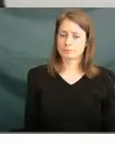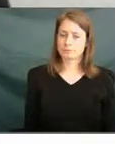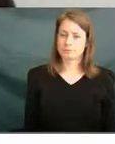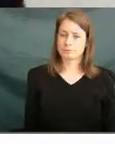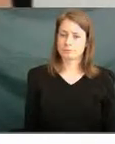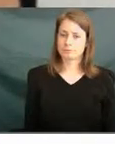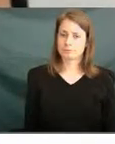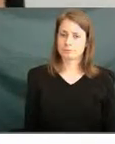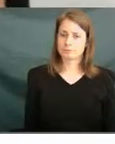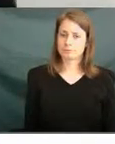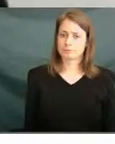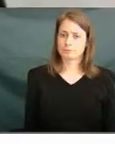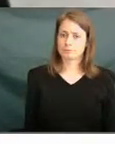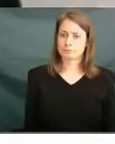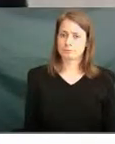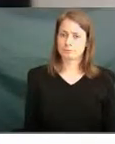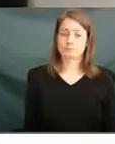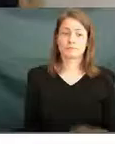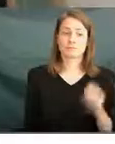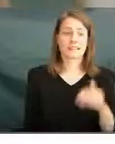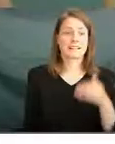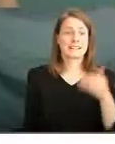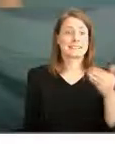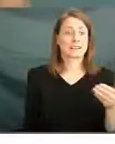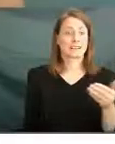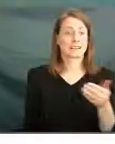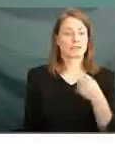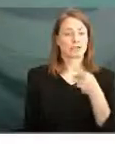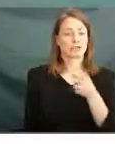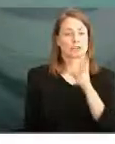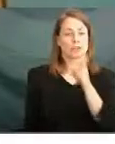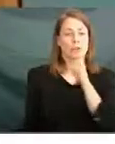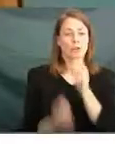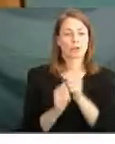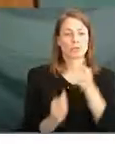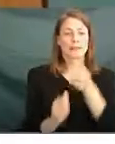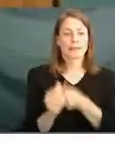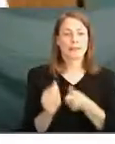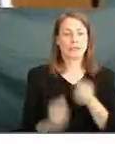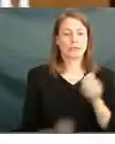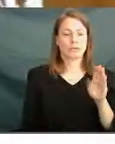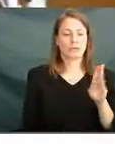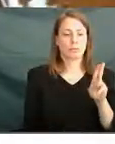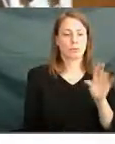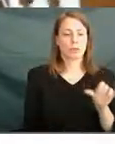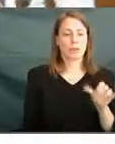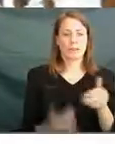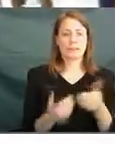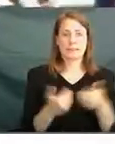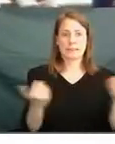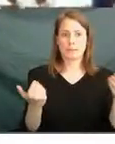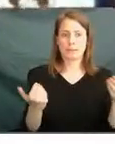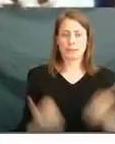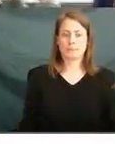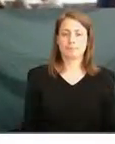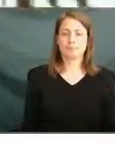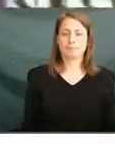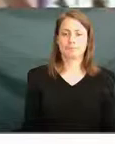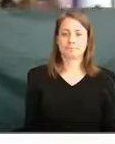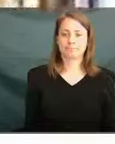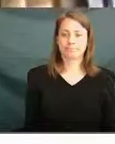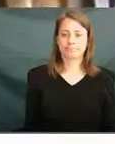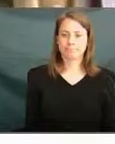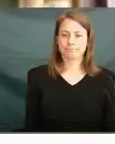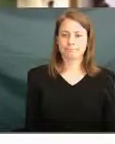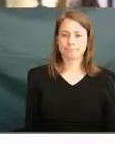Next, Elin talks to each bully separately. Tore, kan jeg få snakke litt med deg? Hva nå? Jeg vil snakke